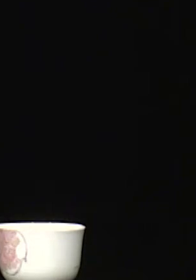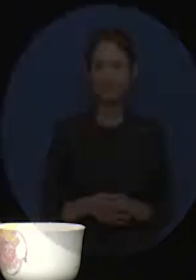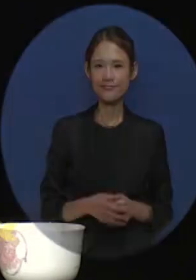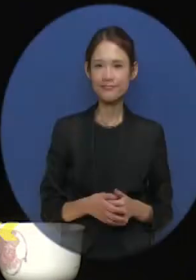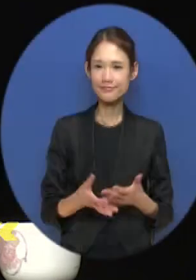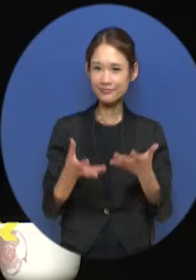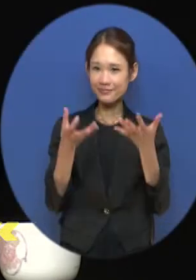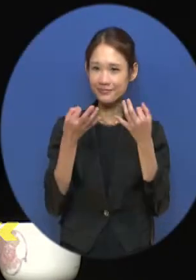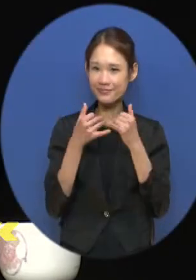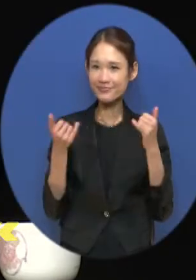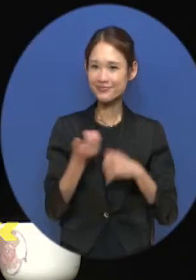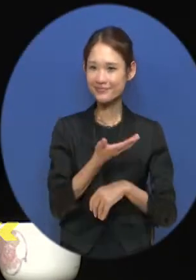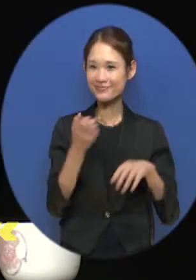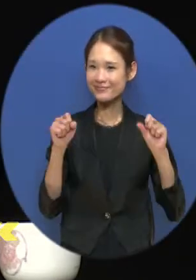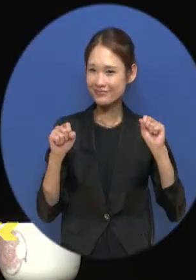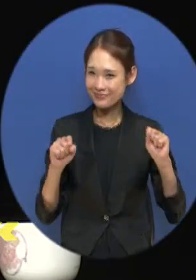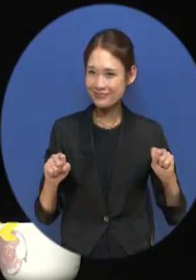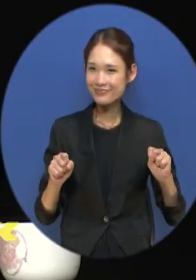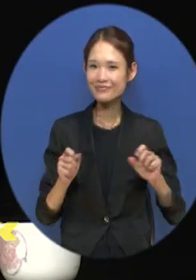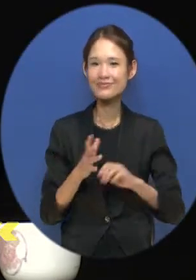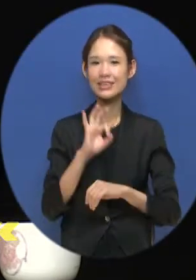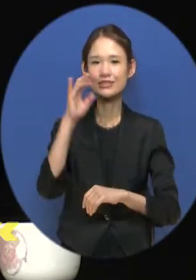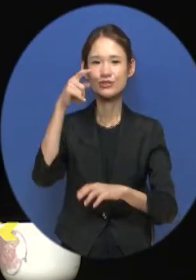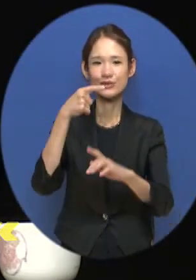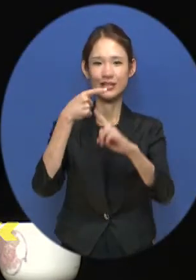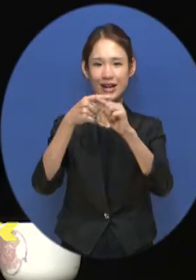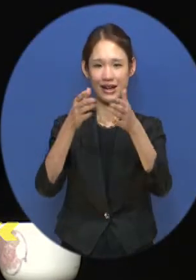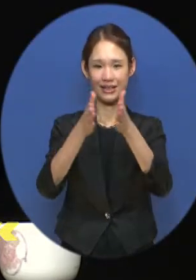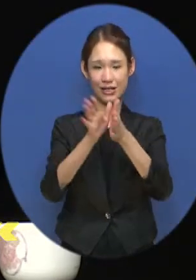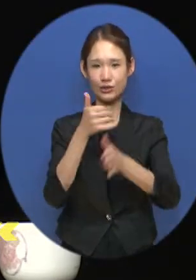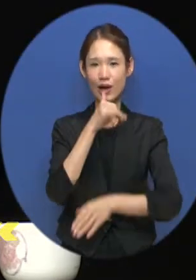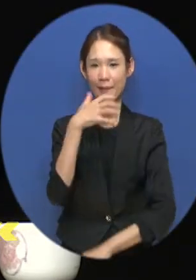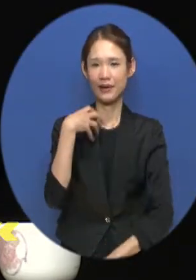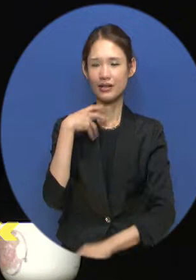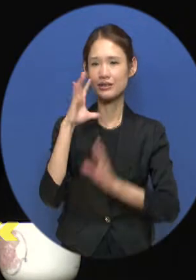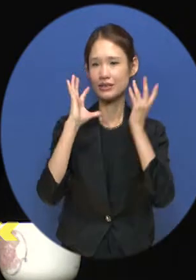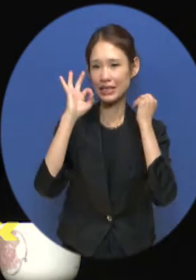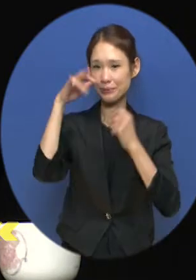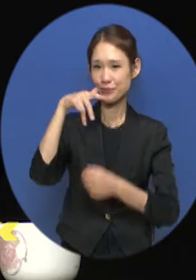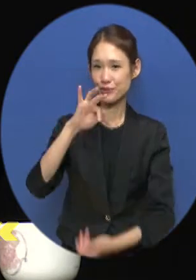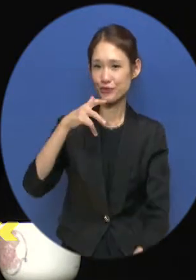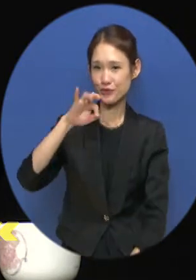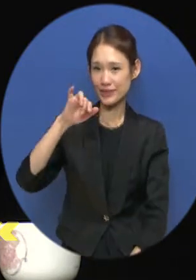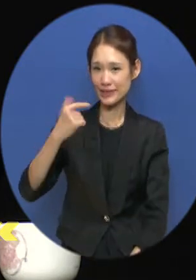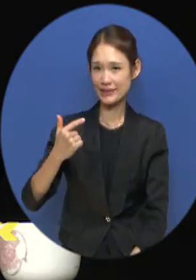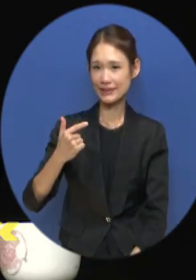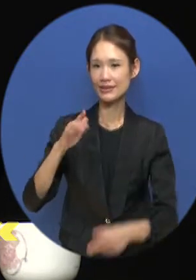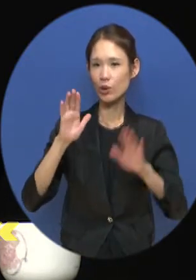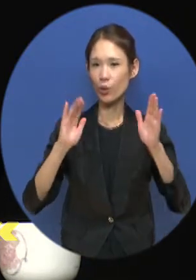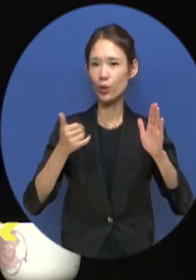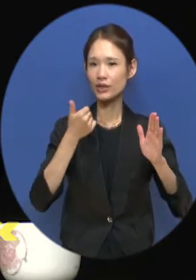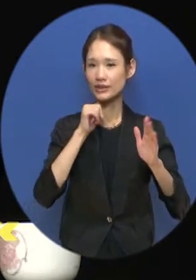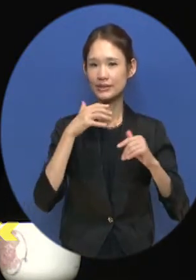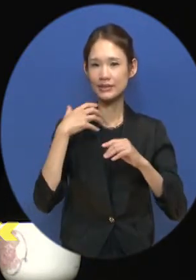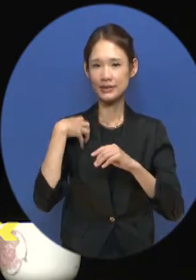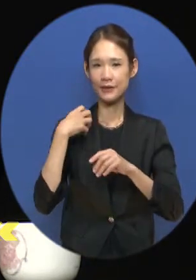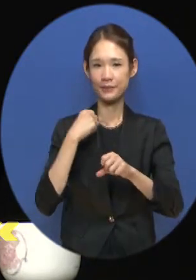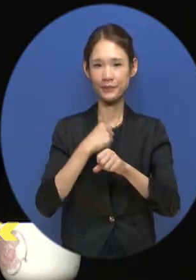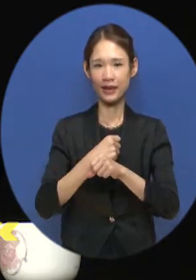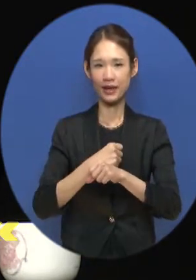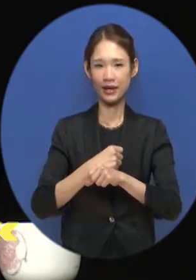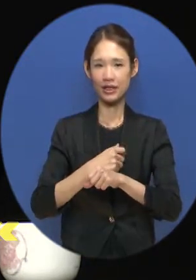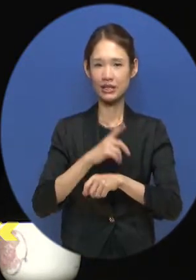시청자 여러분 안녕하십니까. 이슈진단 플러스의 사회를 맡은 김윤신입니다. 오늘 이슈진단